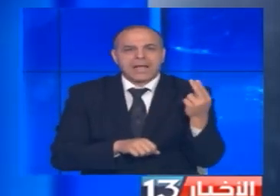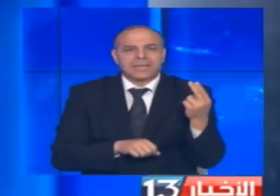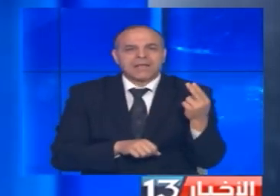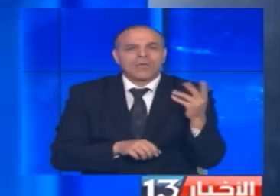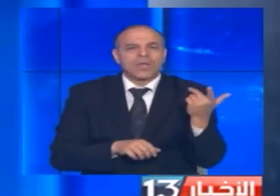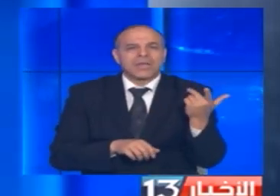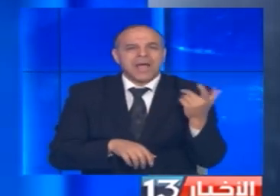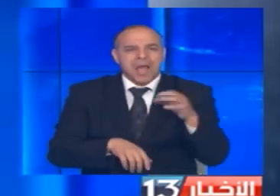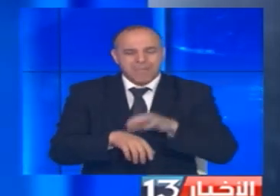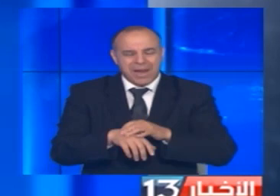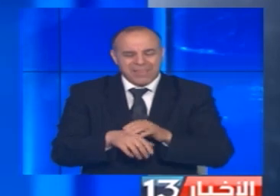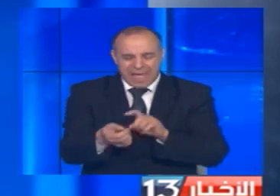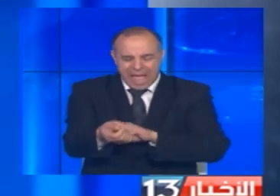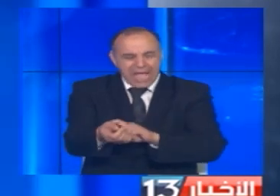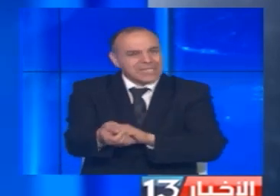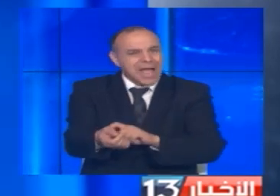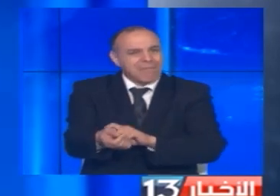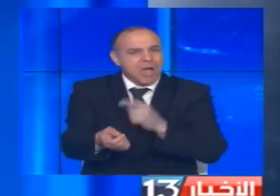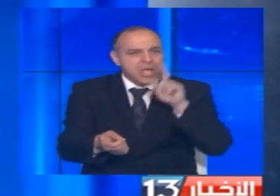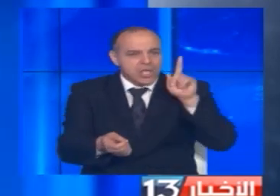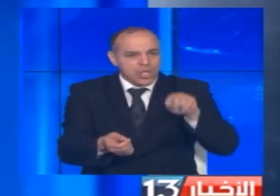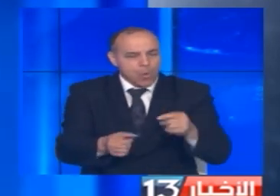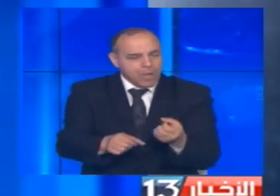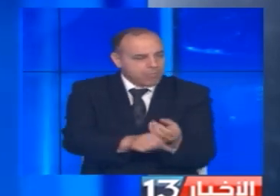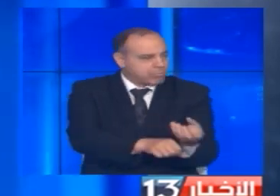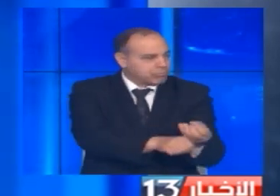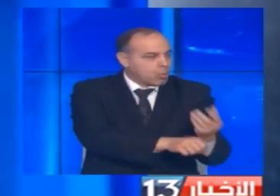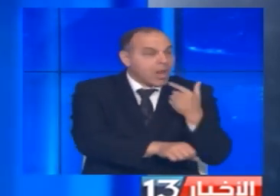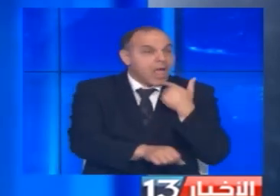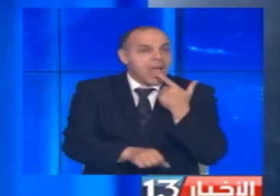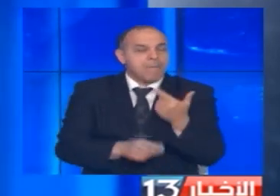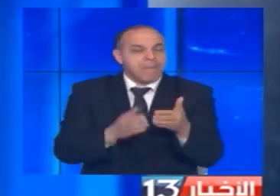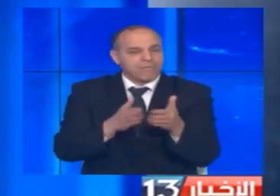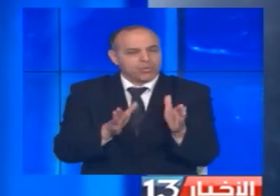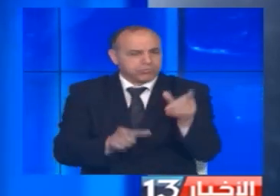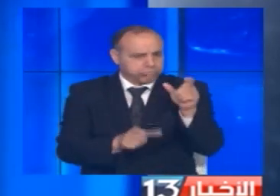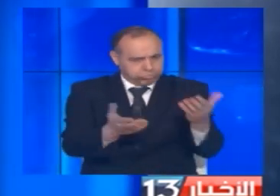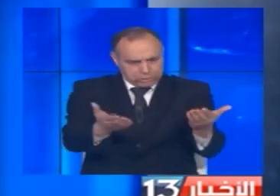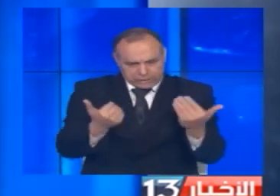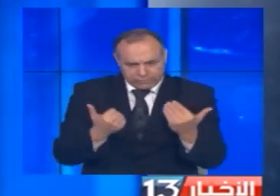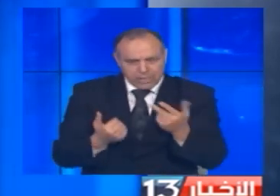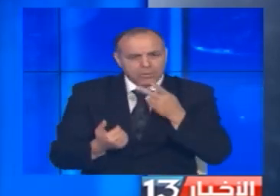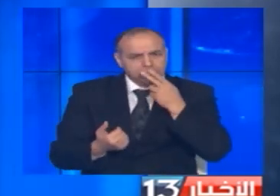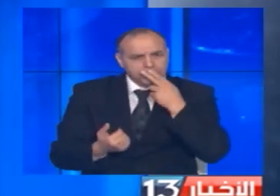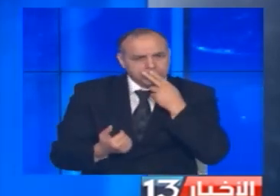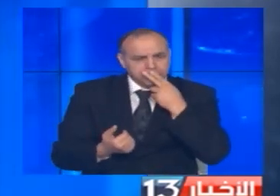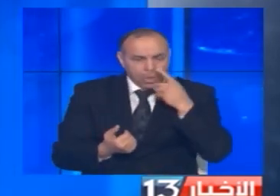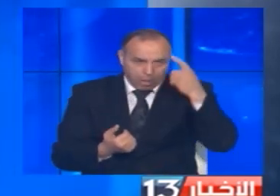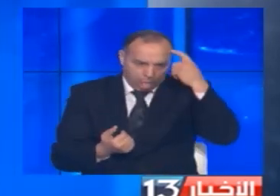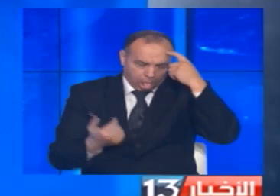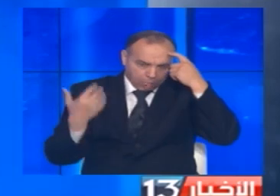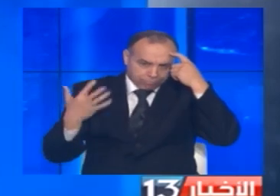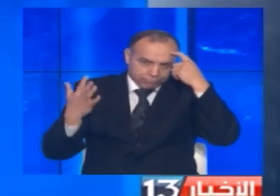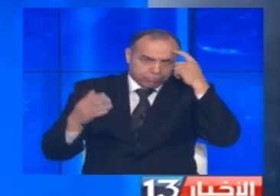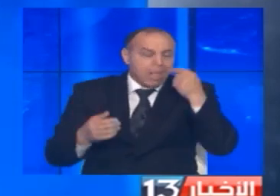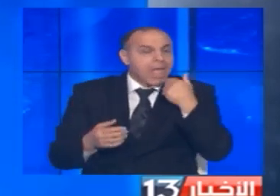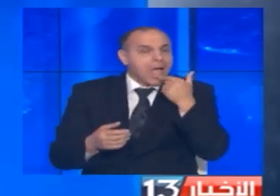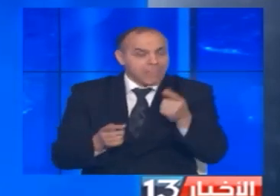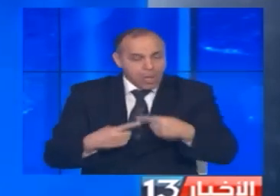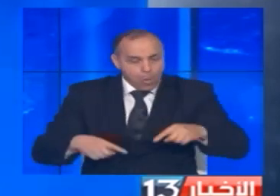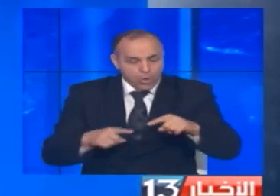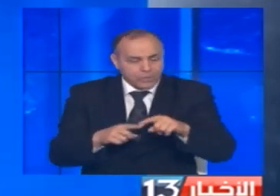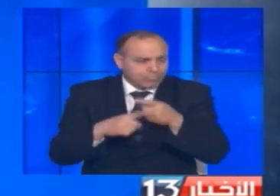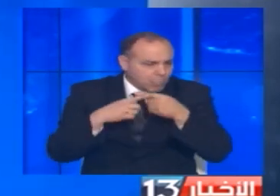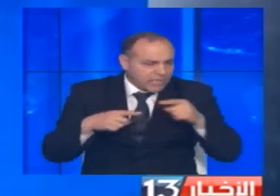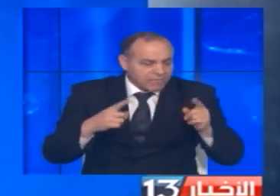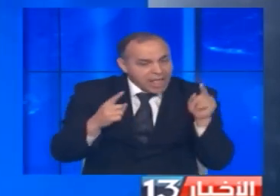بن حميدة لأمراض الأعصاب يوم توعوي مفتوح للعموم حول التدخين والجلطة الدماغية، ضم ورشات